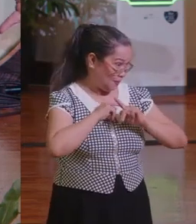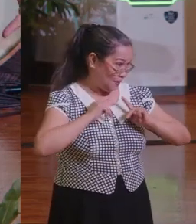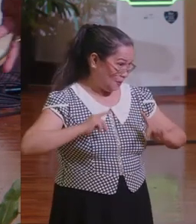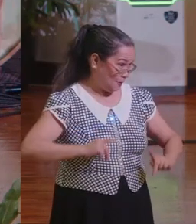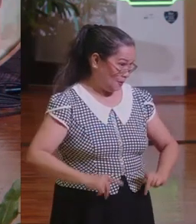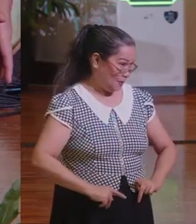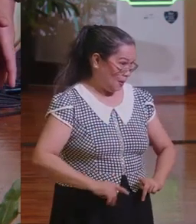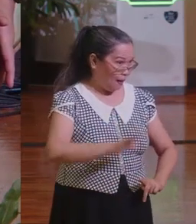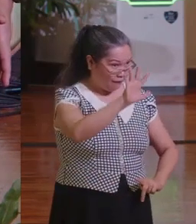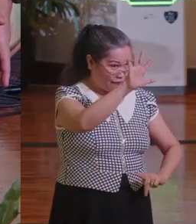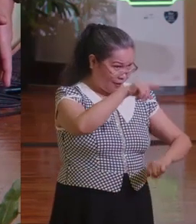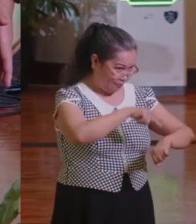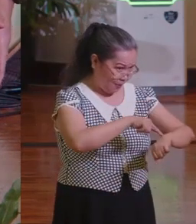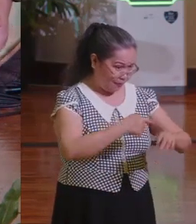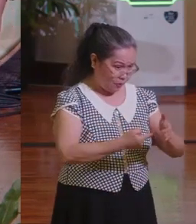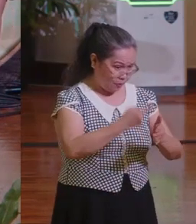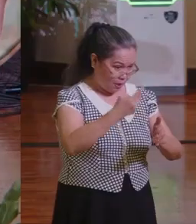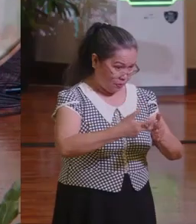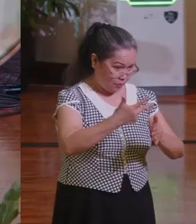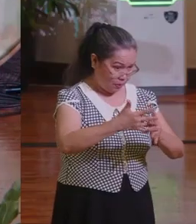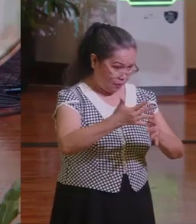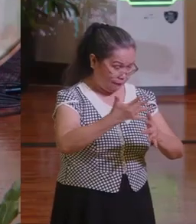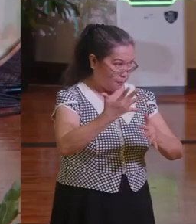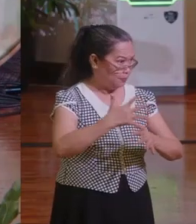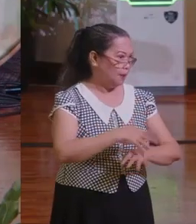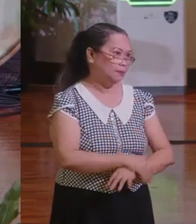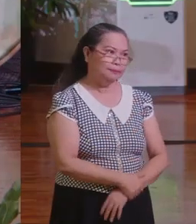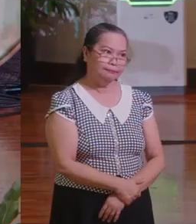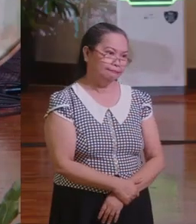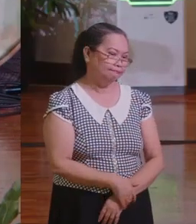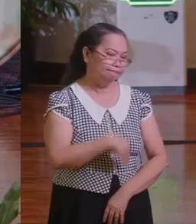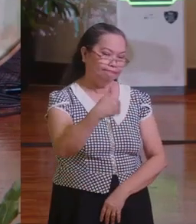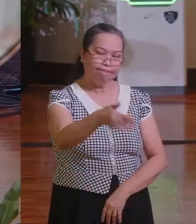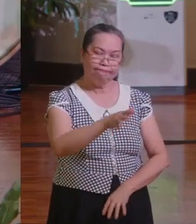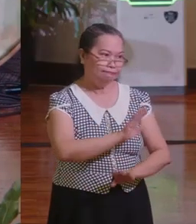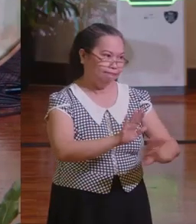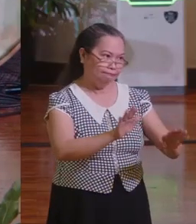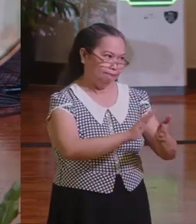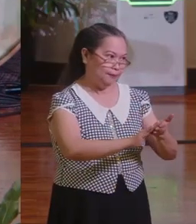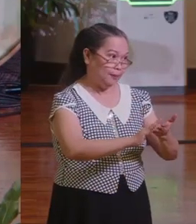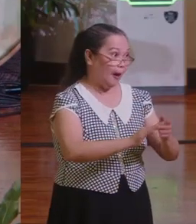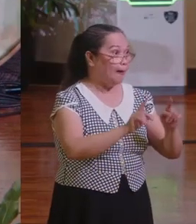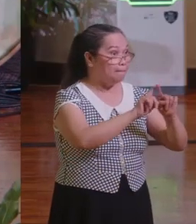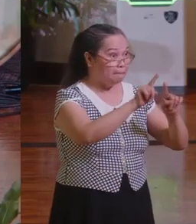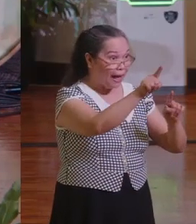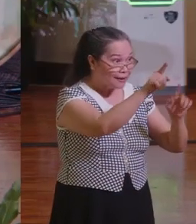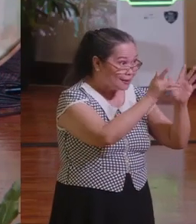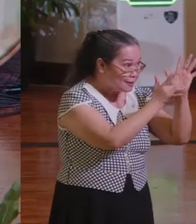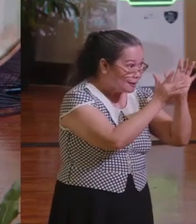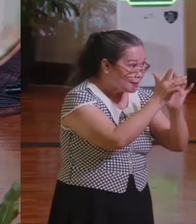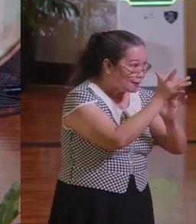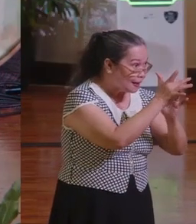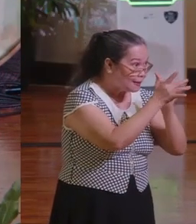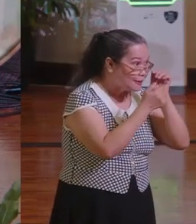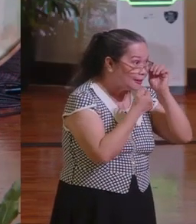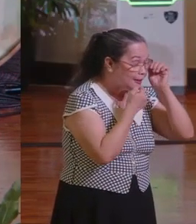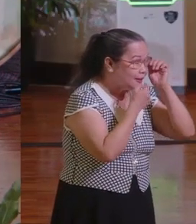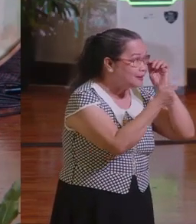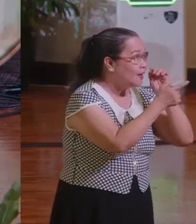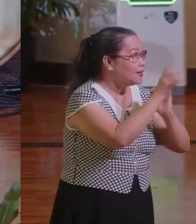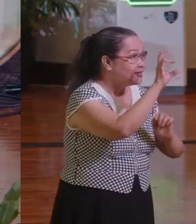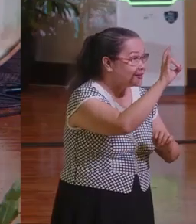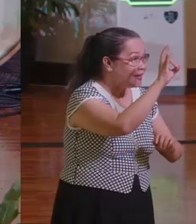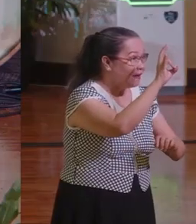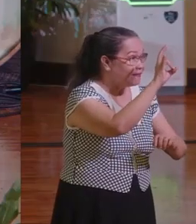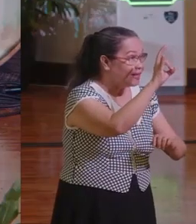5 times, sobra na. Hindi mo na dapat patawarin. Pero ang sabi ni Jesus, I do not say to you 7 times,